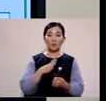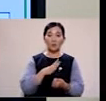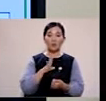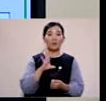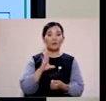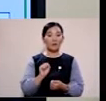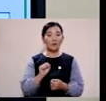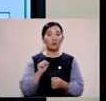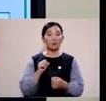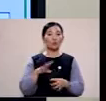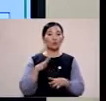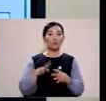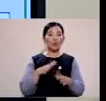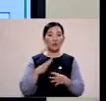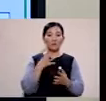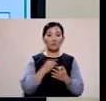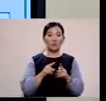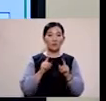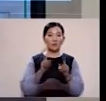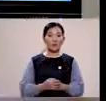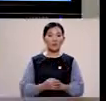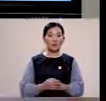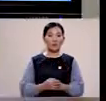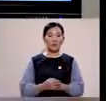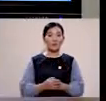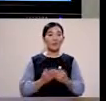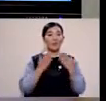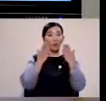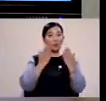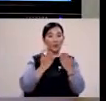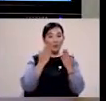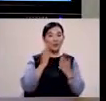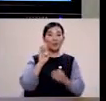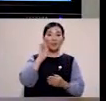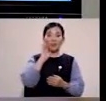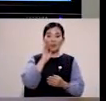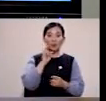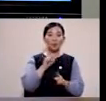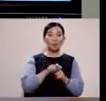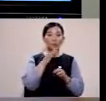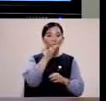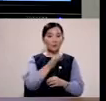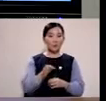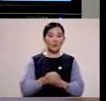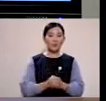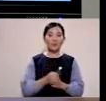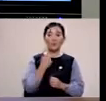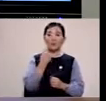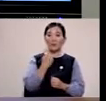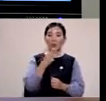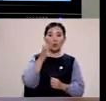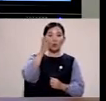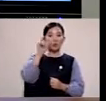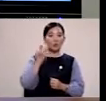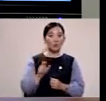va mustaqil ravishda bajargansiz. O'qing, tinglang, so'zlang. Bir